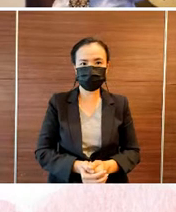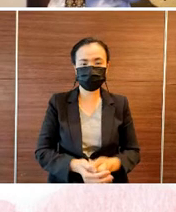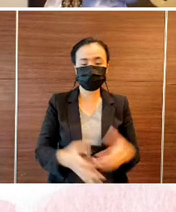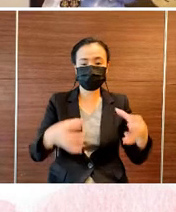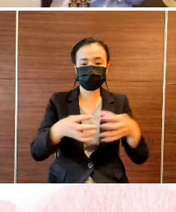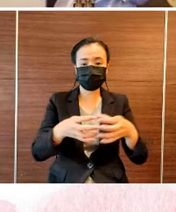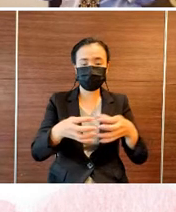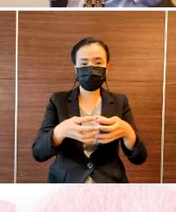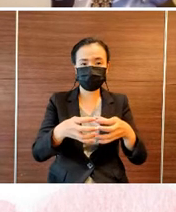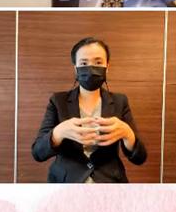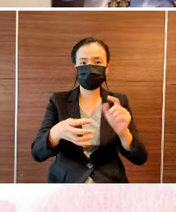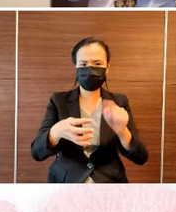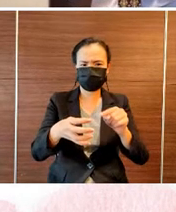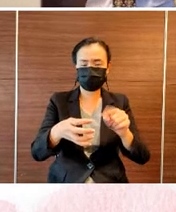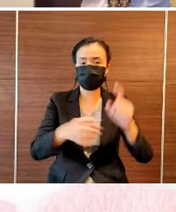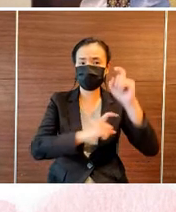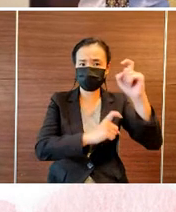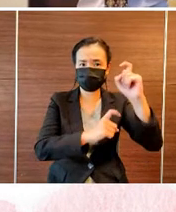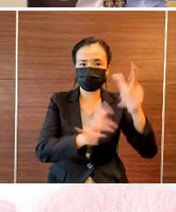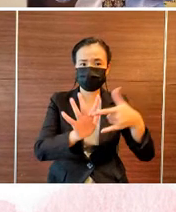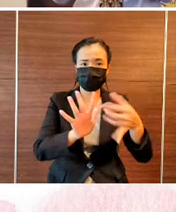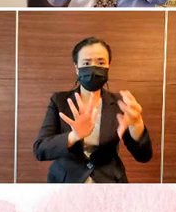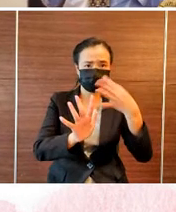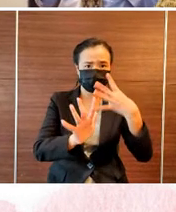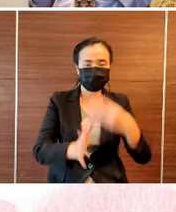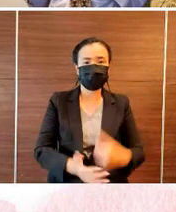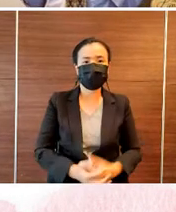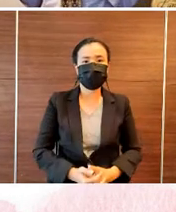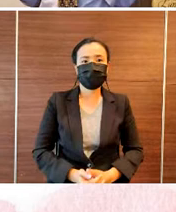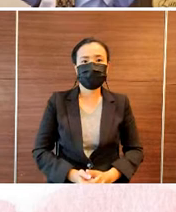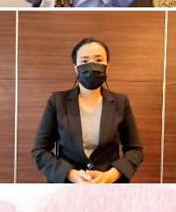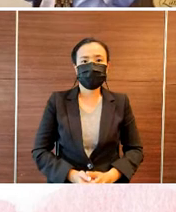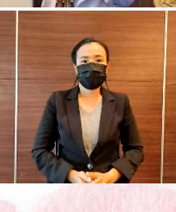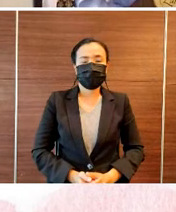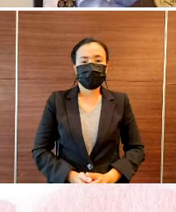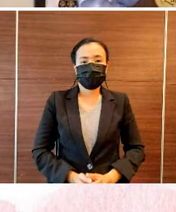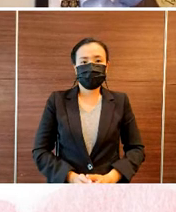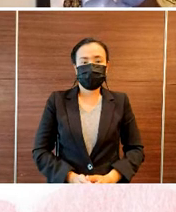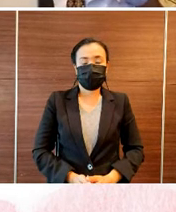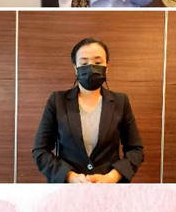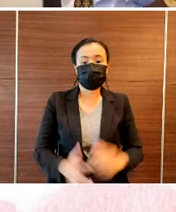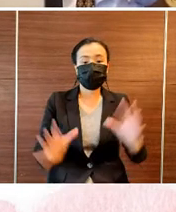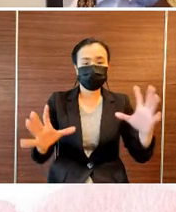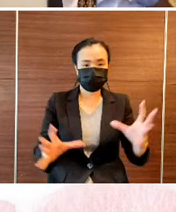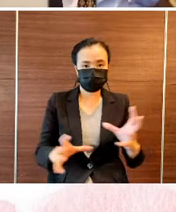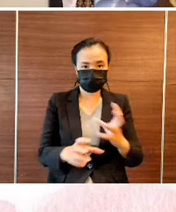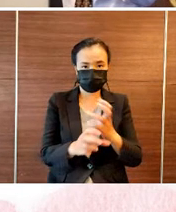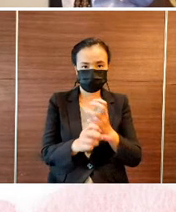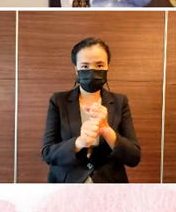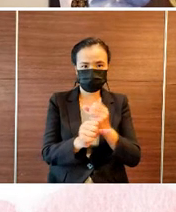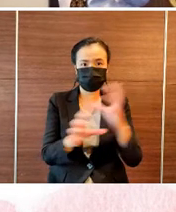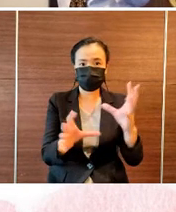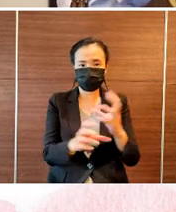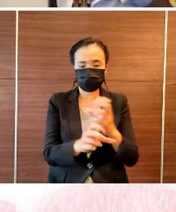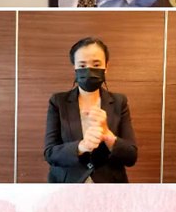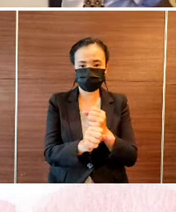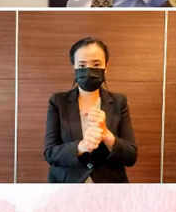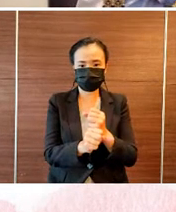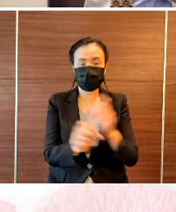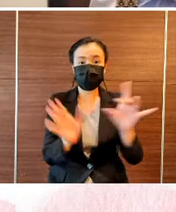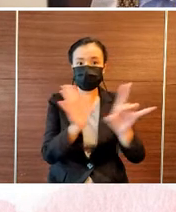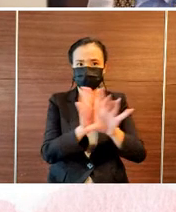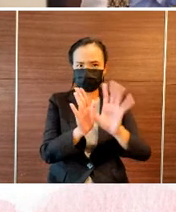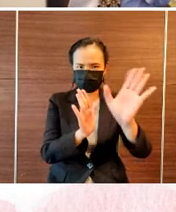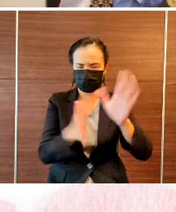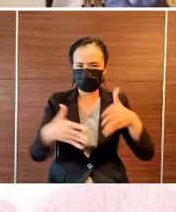transgender woman นะครับที่ตรวจไม่เจออย่างเสี่ยงก็กินเป๊ปสไลด์ถัดไปเพราะฉะนั้นโดยสรุปของการไม่ใช่สไลด์สุดท้ายนะอย่าดีใ